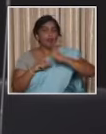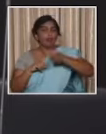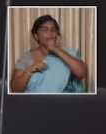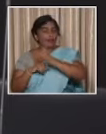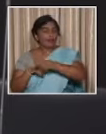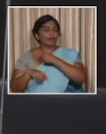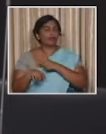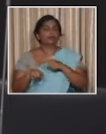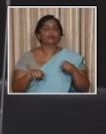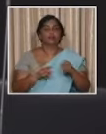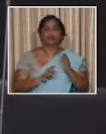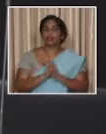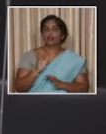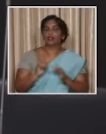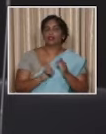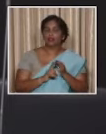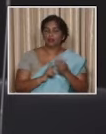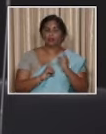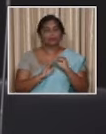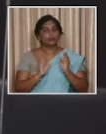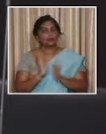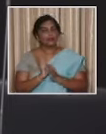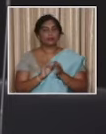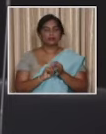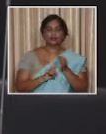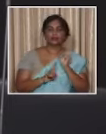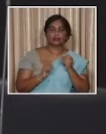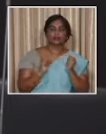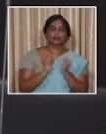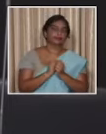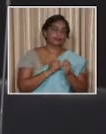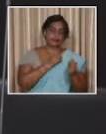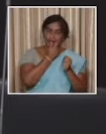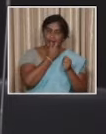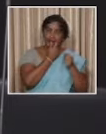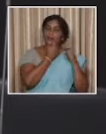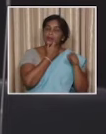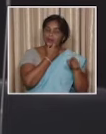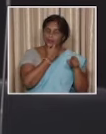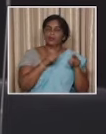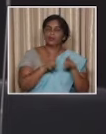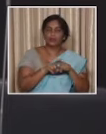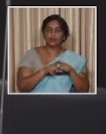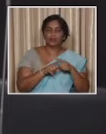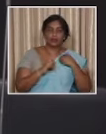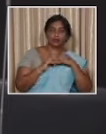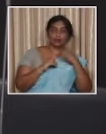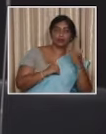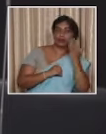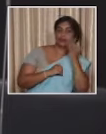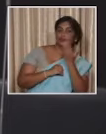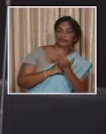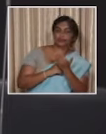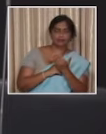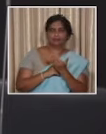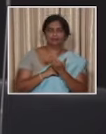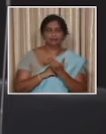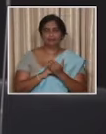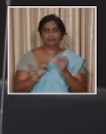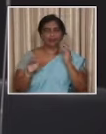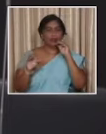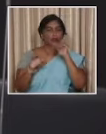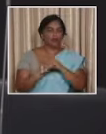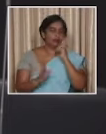තමයි මේ ඇමතිවරු අගමැතිවරු ජනාධිපතිවරු ක්‍රියා කරන්නේ. ඒක නිසා අපි එළියෙන් දකින්නට වඩා ඉතාම